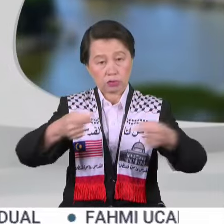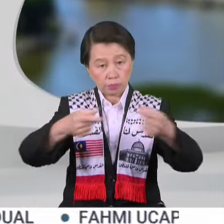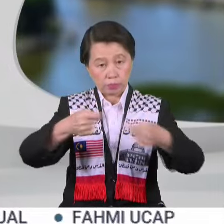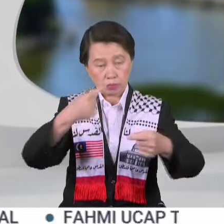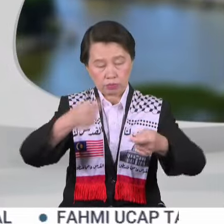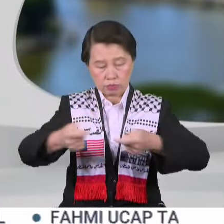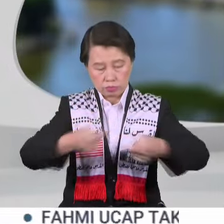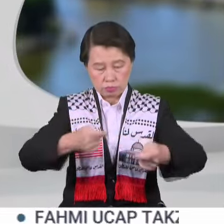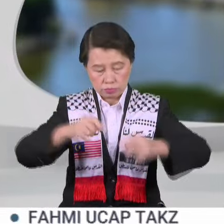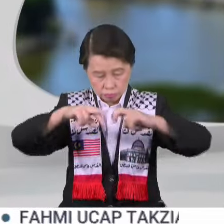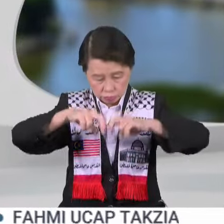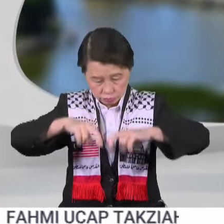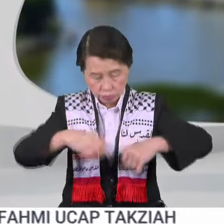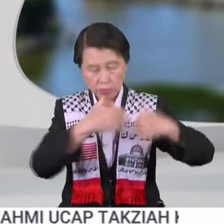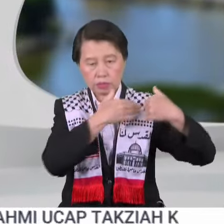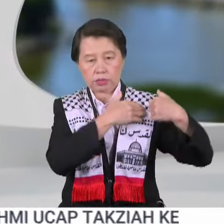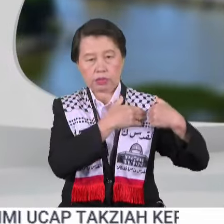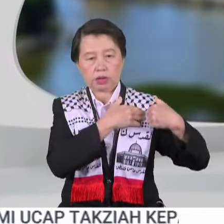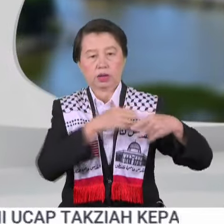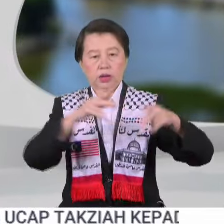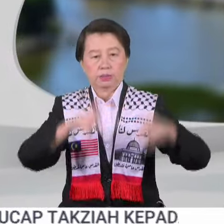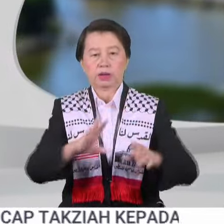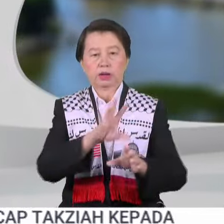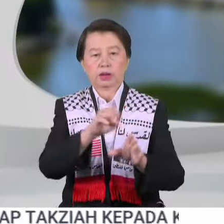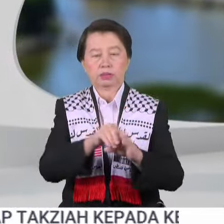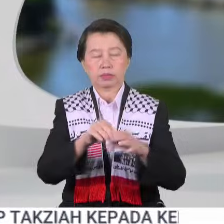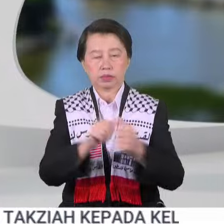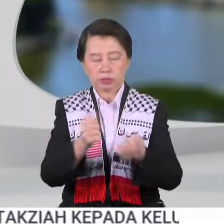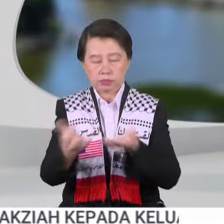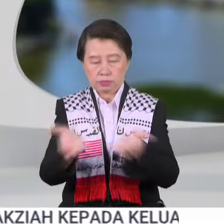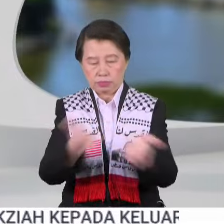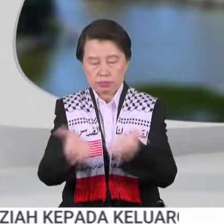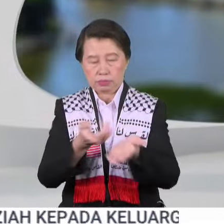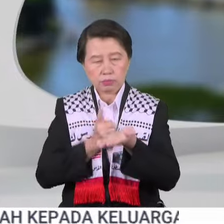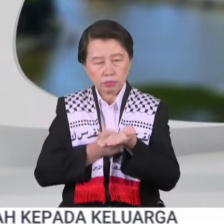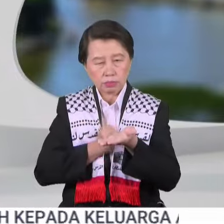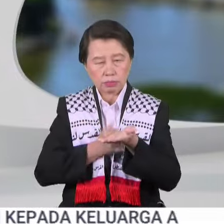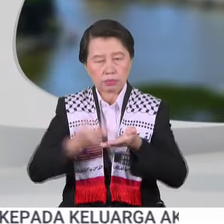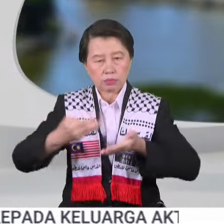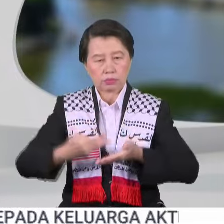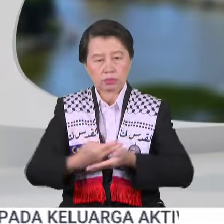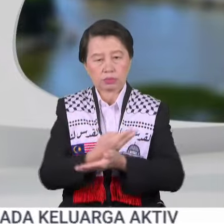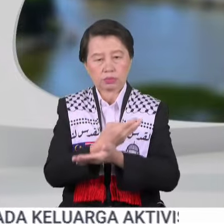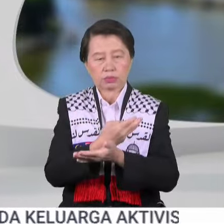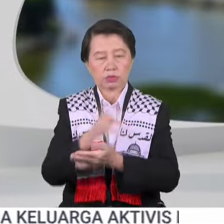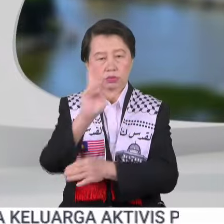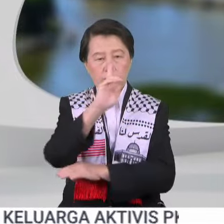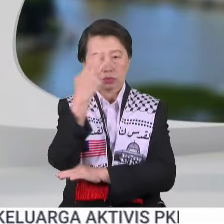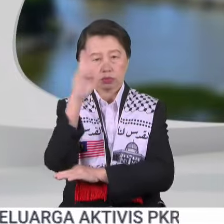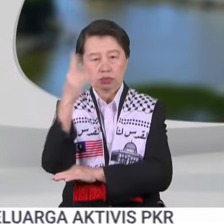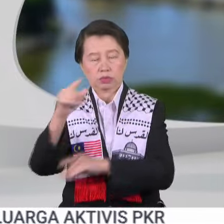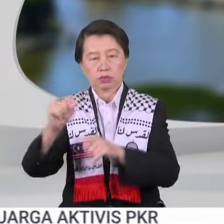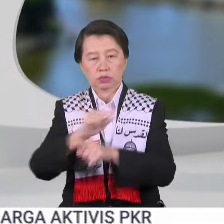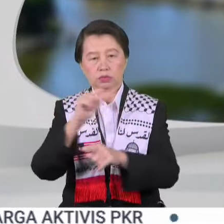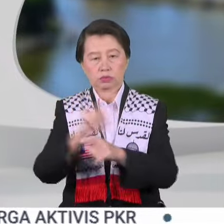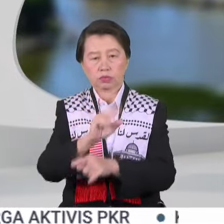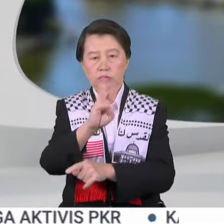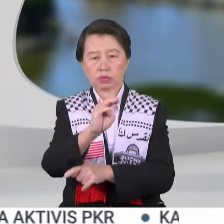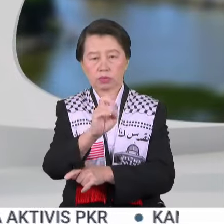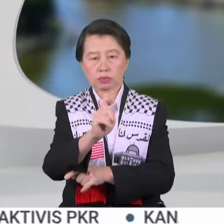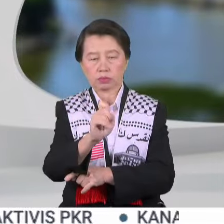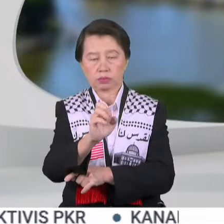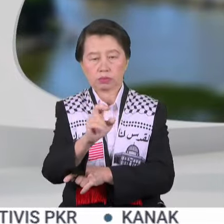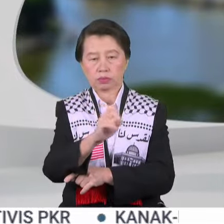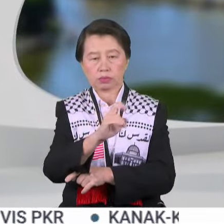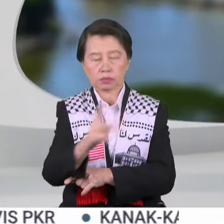aktiviti penyelidikan dan tanggungjawab pihak terlibat dalam perkhidmatan perundingan pemodelan volumen hutan menggunakan matrik dan plot